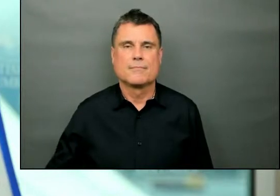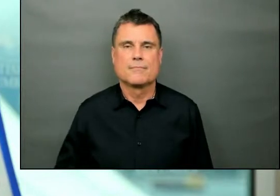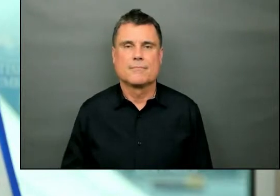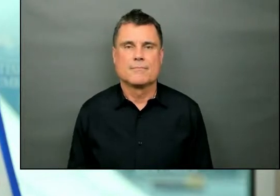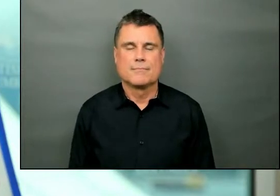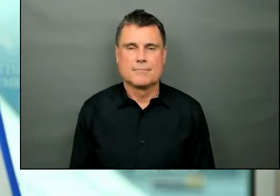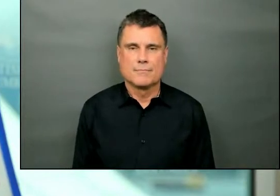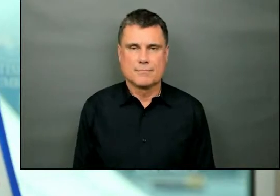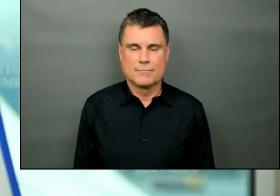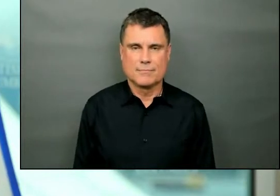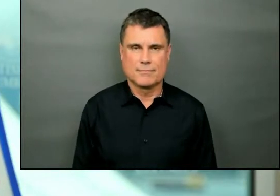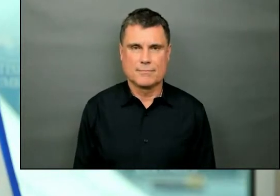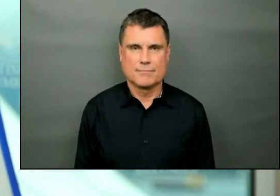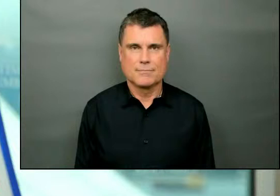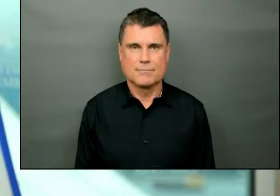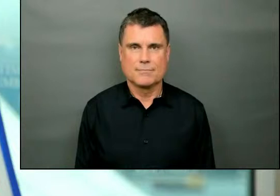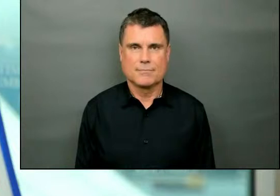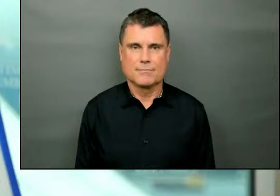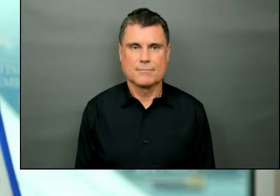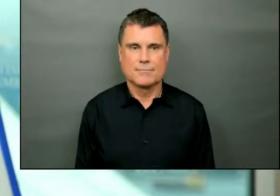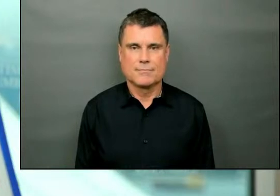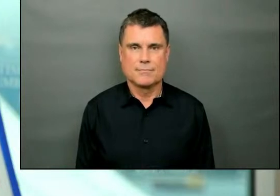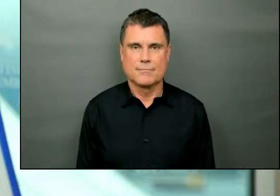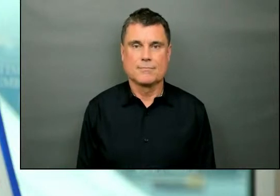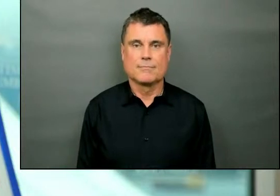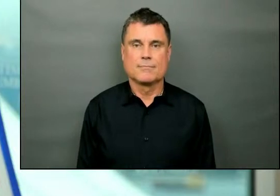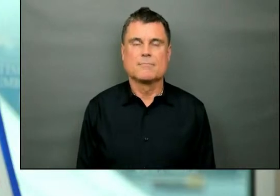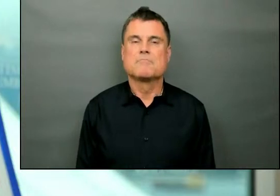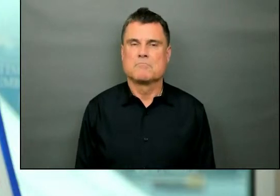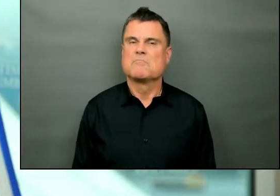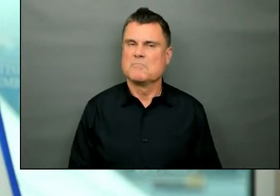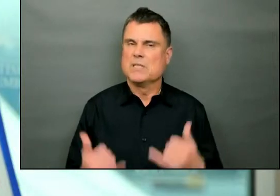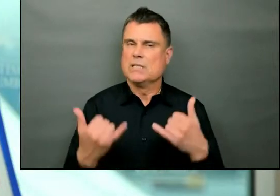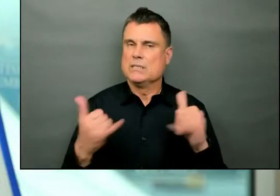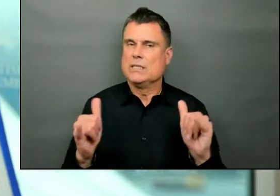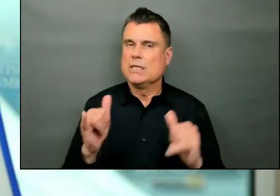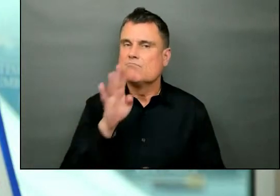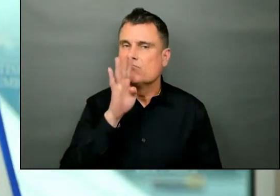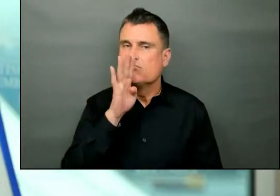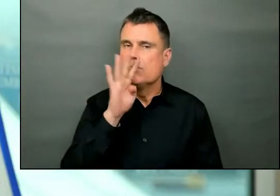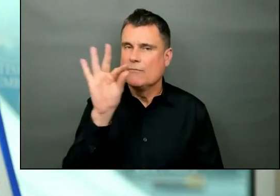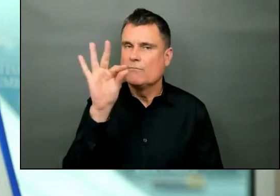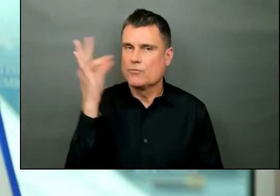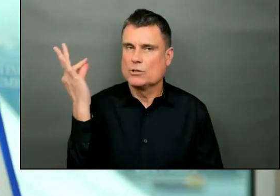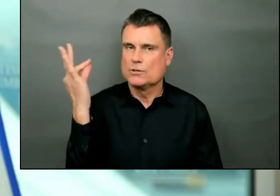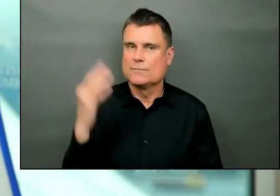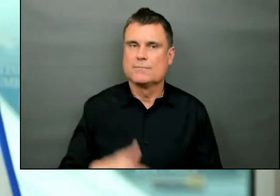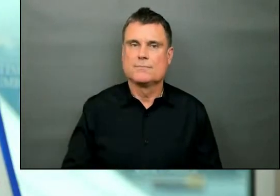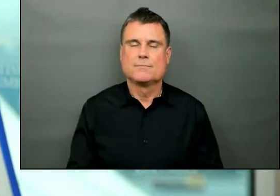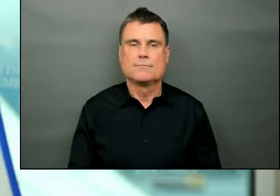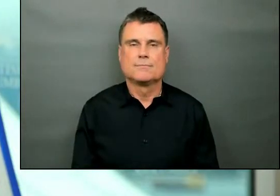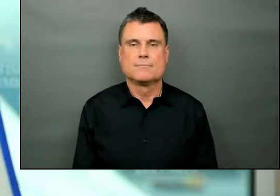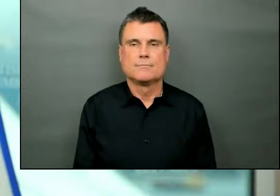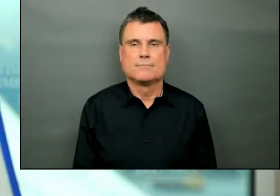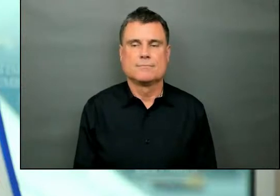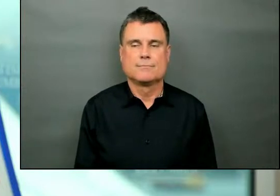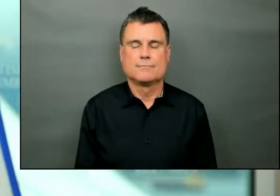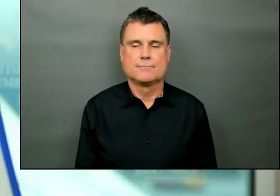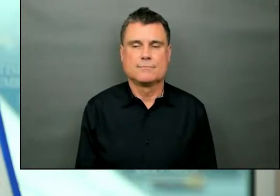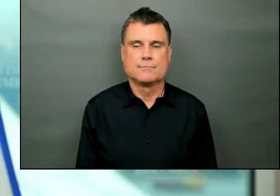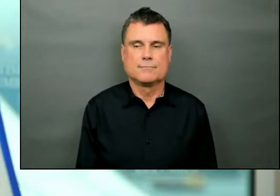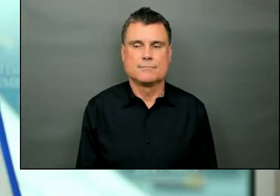les jours, et il se peut qu'on puisse faire soit une ouverture, soit des